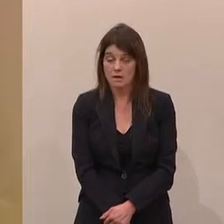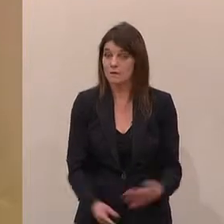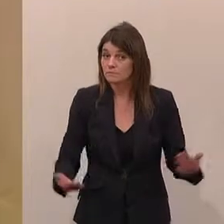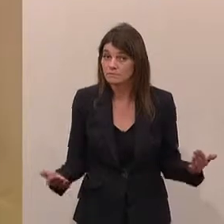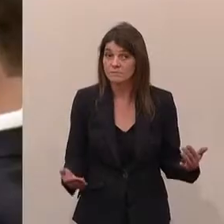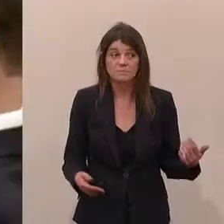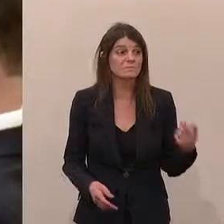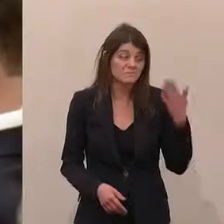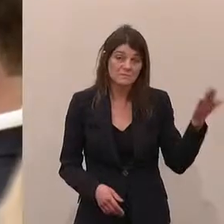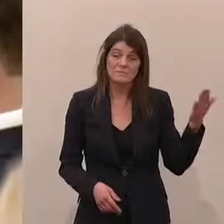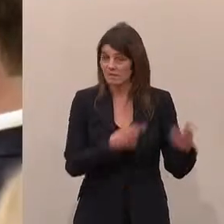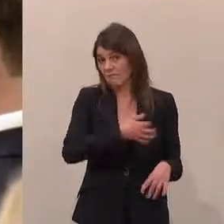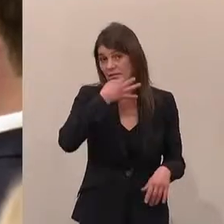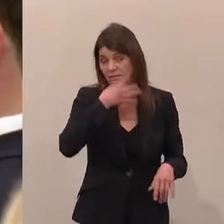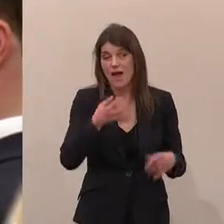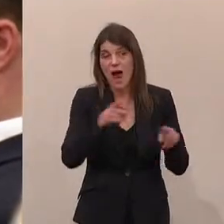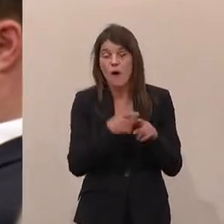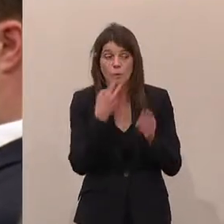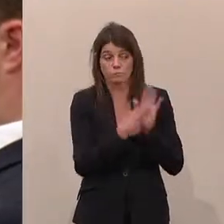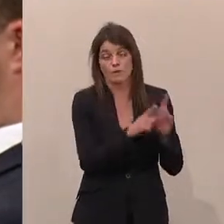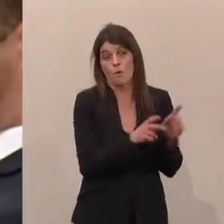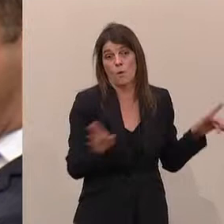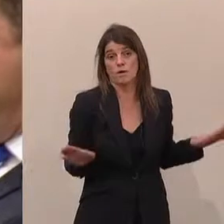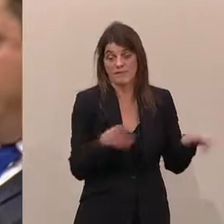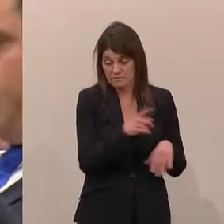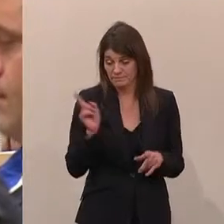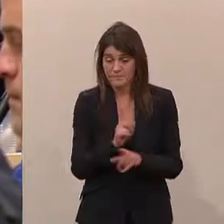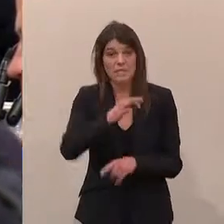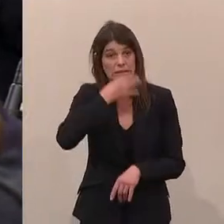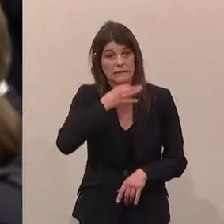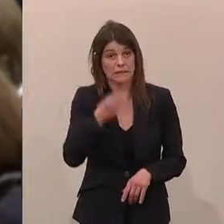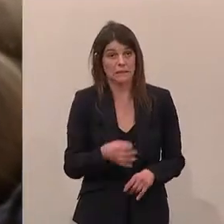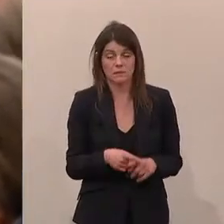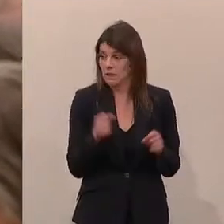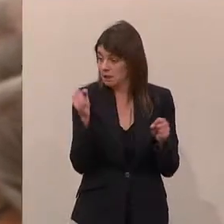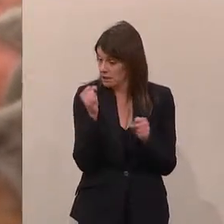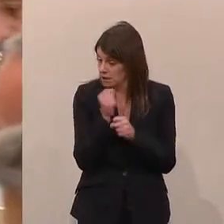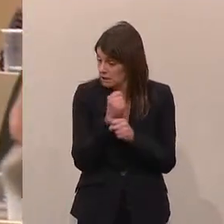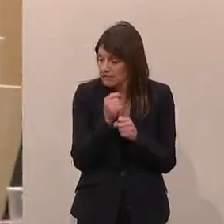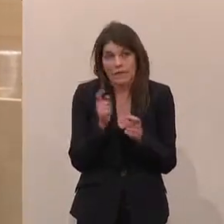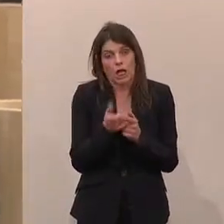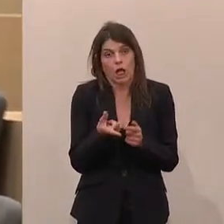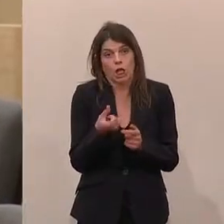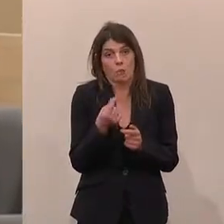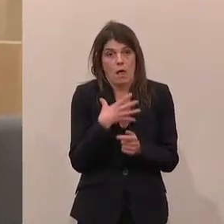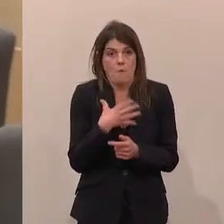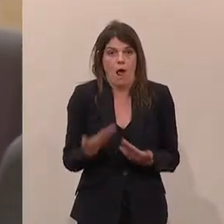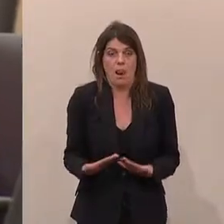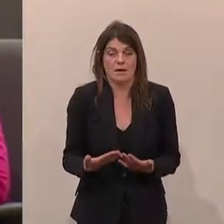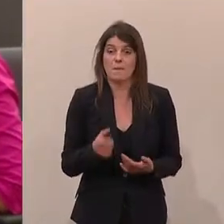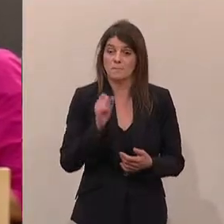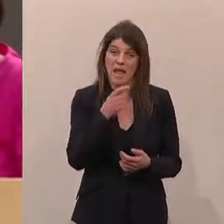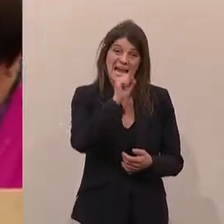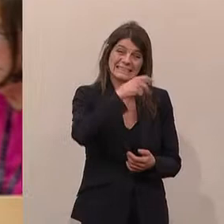Und Sie reden, und darauf möchte ich auch hinweisen, das, was Sie hier sagen, ist auch eine unglaubliche Doppelmoral. Ausgerechnet die